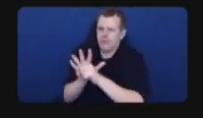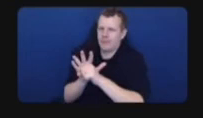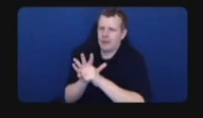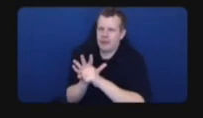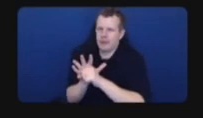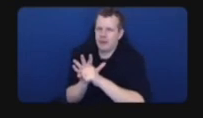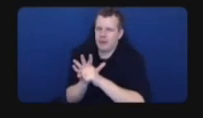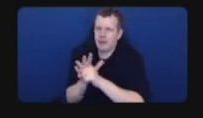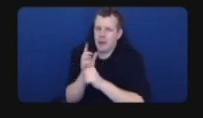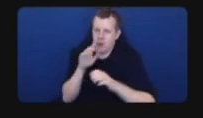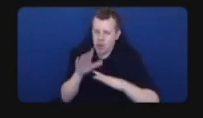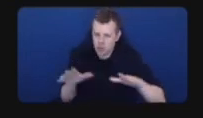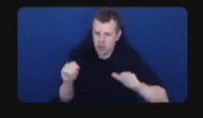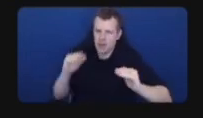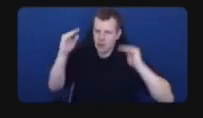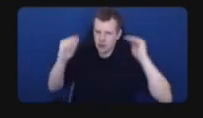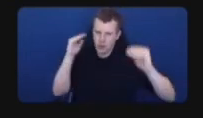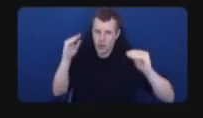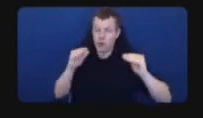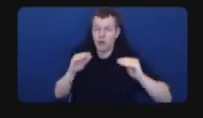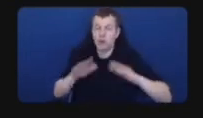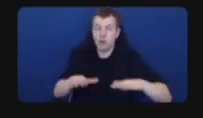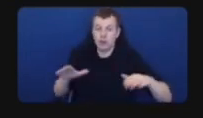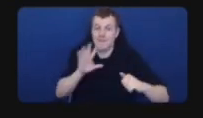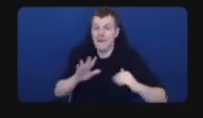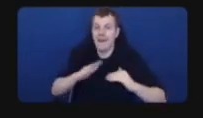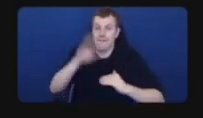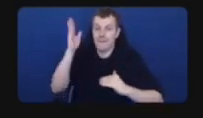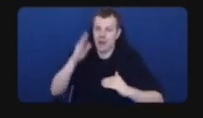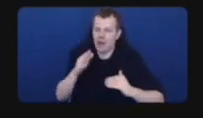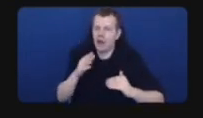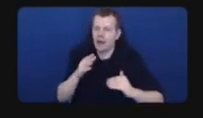宁愿是得新冠, 得新冠之后比打疫苗的, 对于孩子保护力会更好。